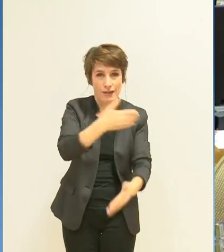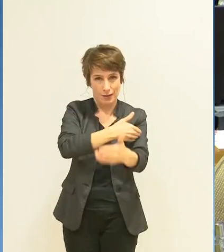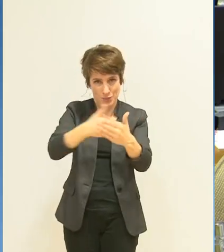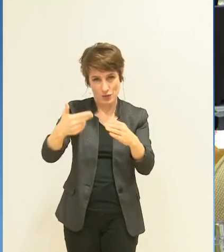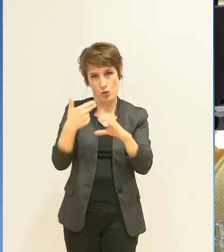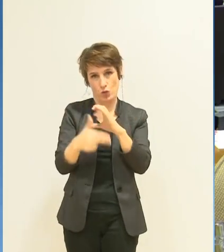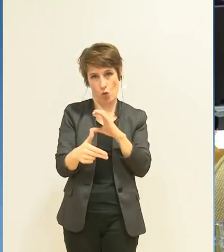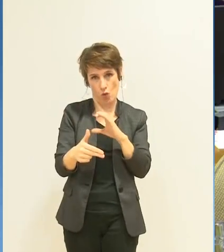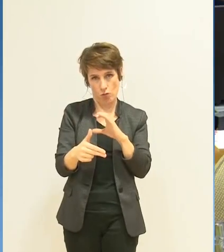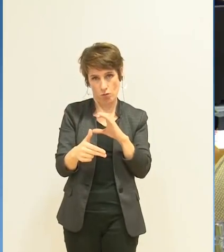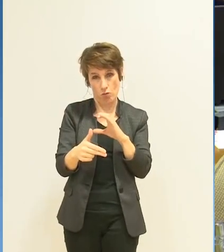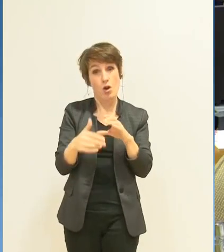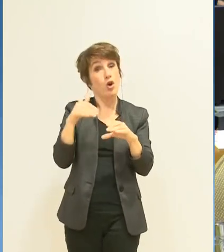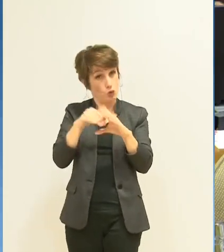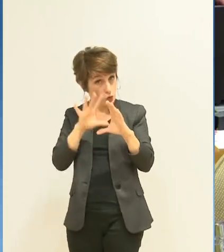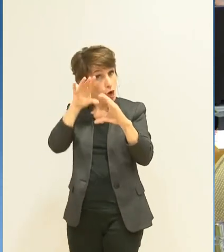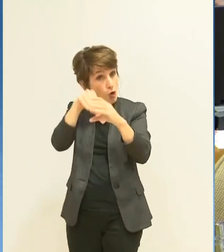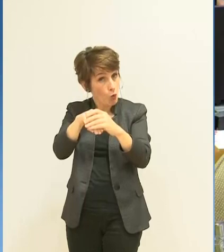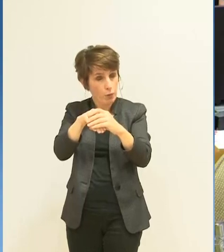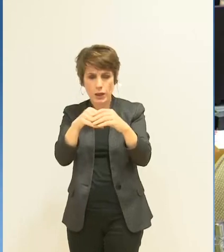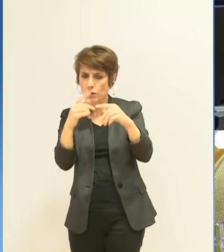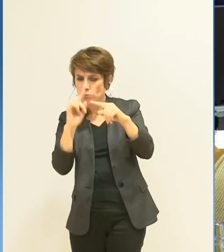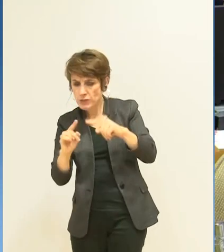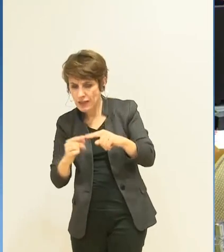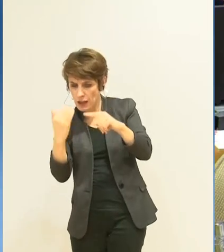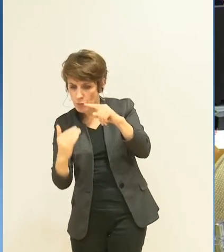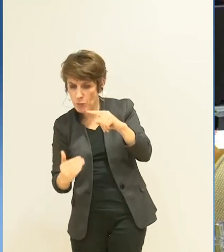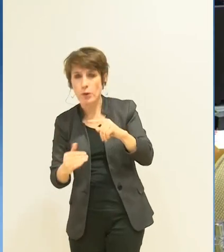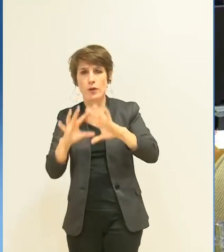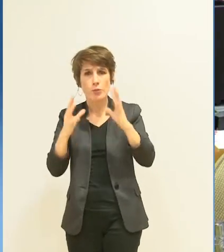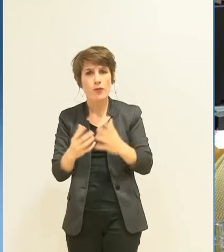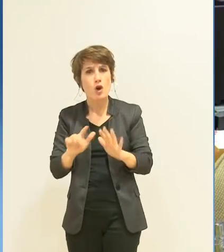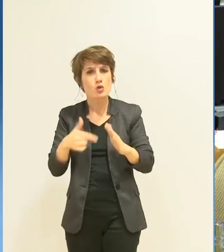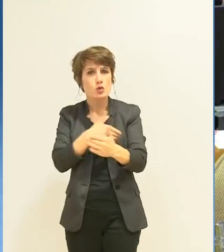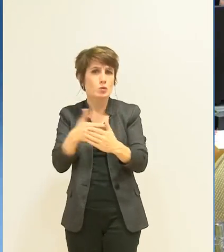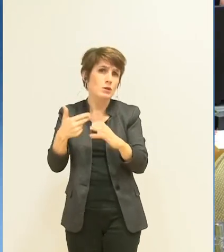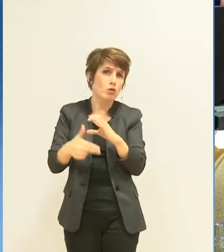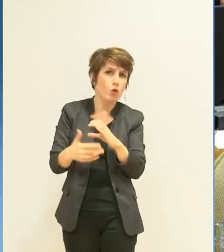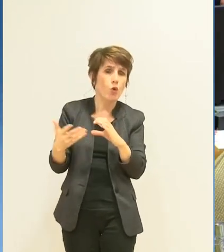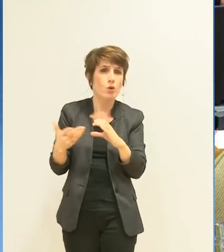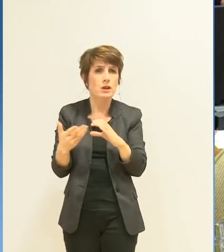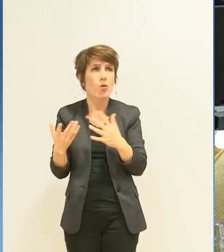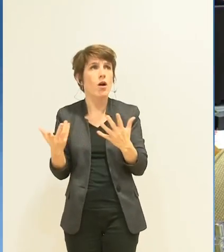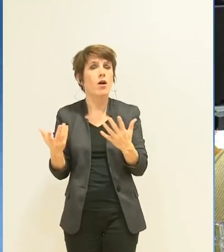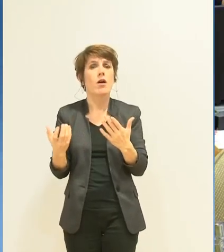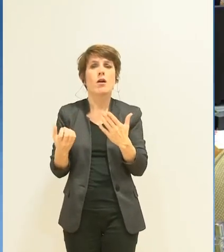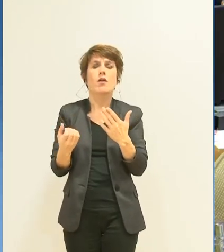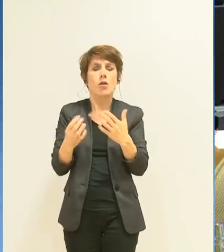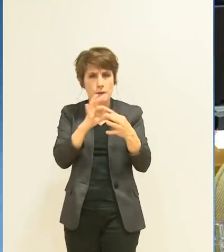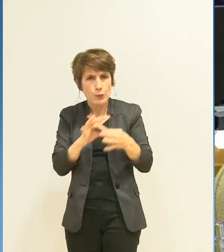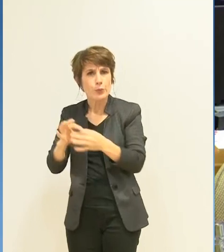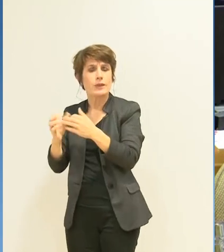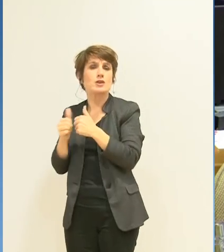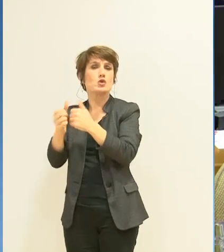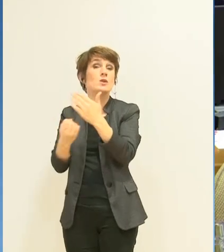dont un certain nombre de dépenses qui sont listées en dessous qui correspond à 12 millions d'euros qui sont celles qui sont représentées dans le nouveau texte actuel